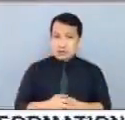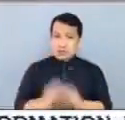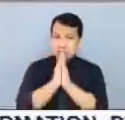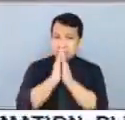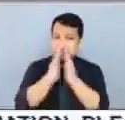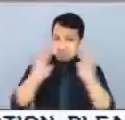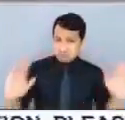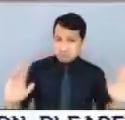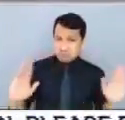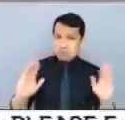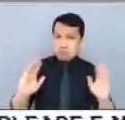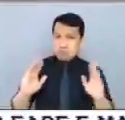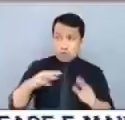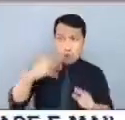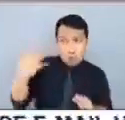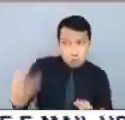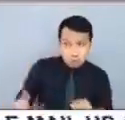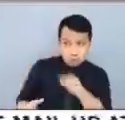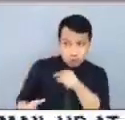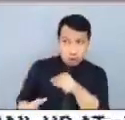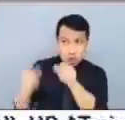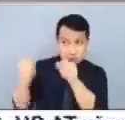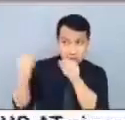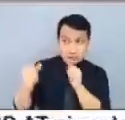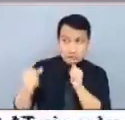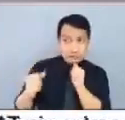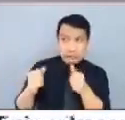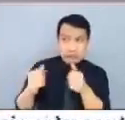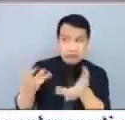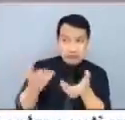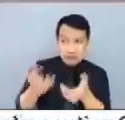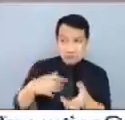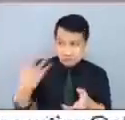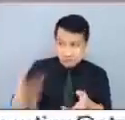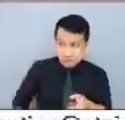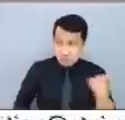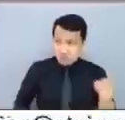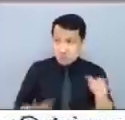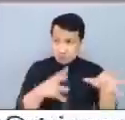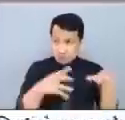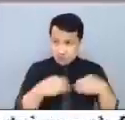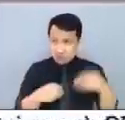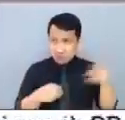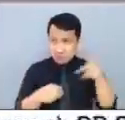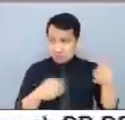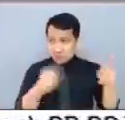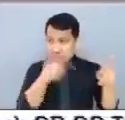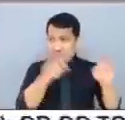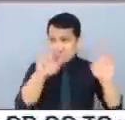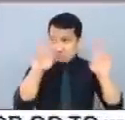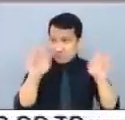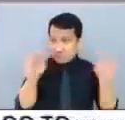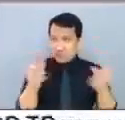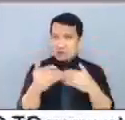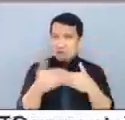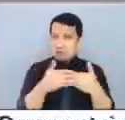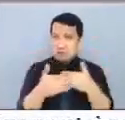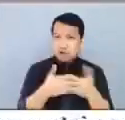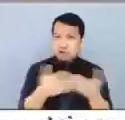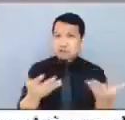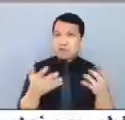Hindi rin importante yung mga politiko. Kung sino mang mga, kung gaano mang kadaming mayor, gaano mang kadunong